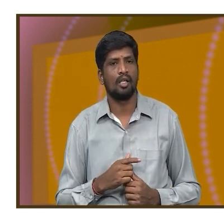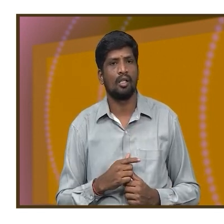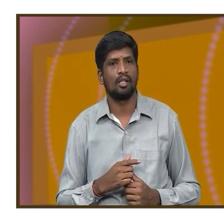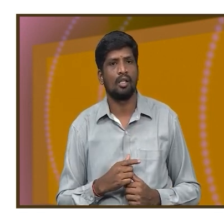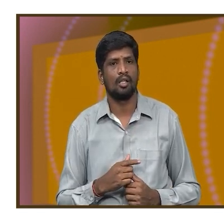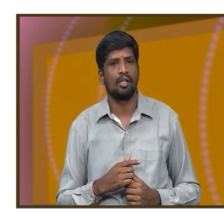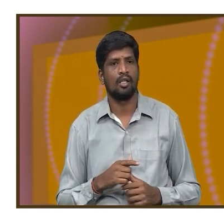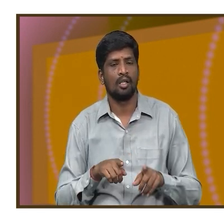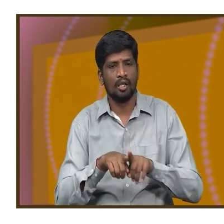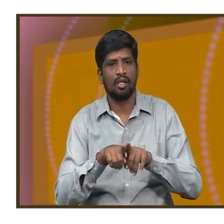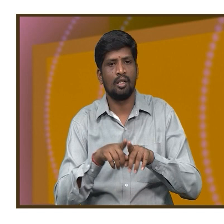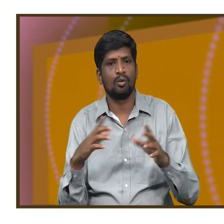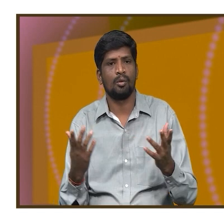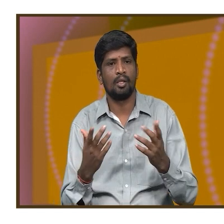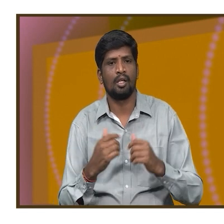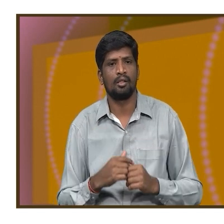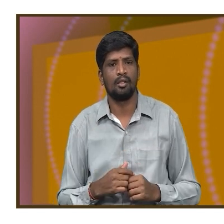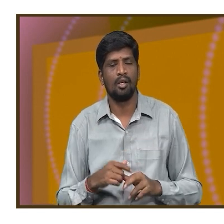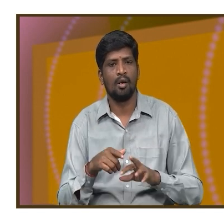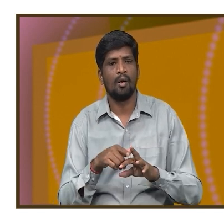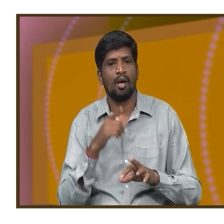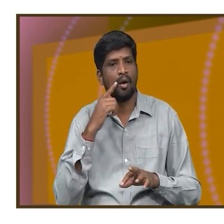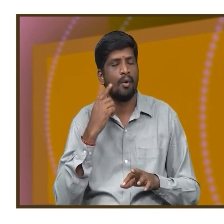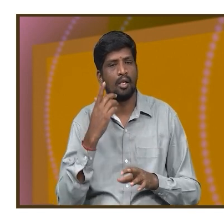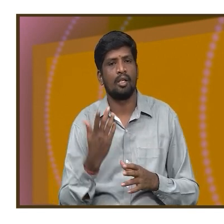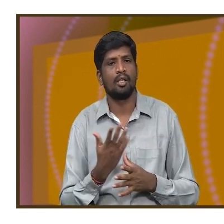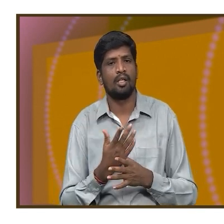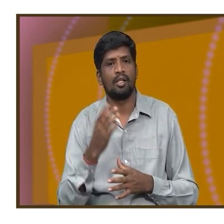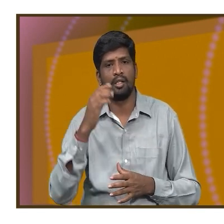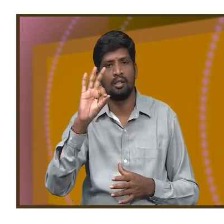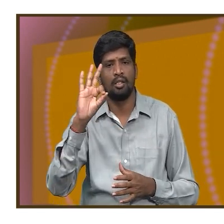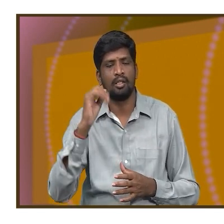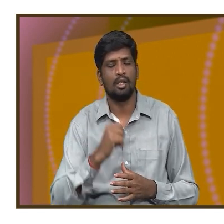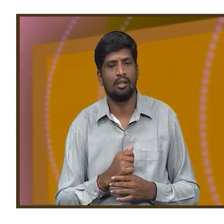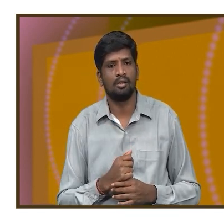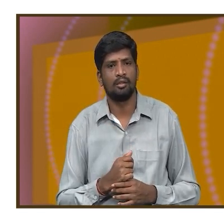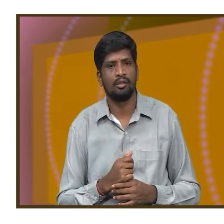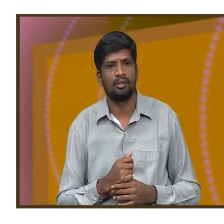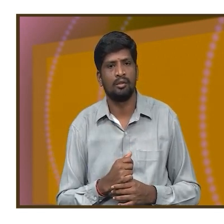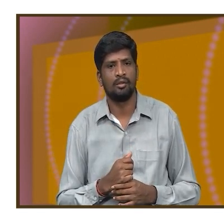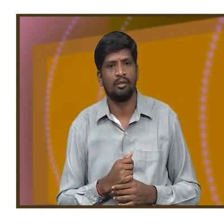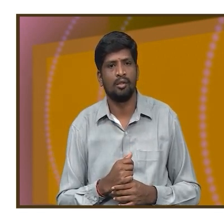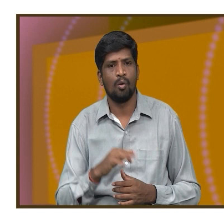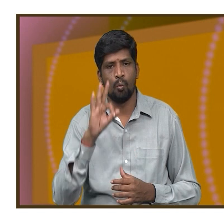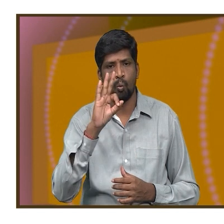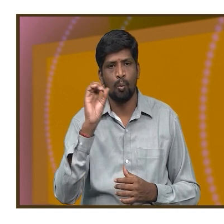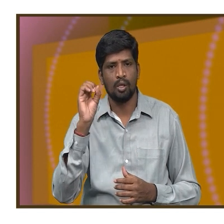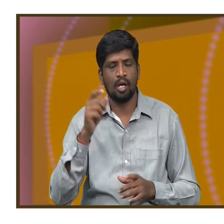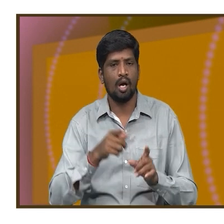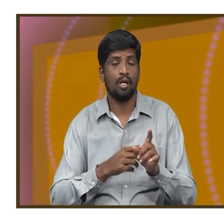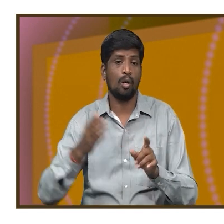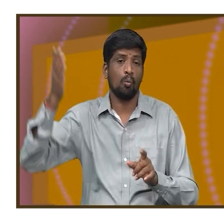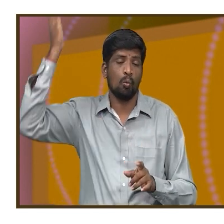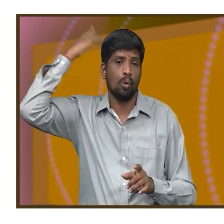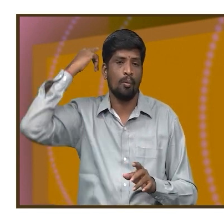உதாரணமாக சொல்ல வேண்டுமானால் மாரியினுடைய நேர்மை வெளிப்படக்கூடிய இடம் ஒன்று எதுவென்றால் அந்த 30 ஆண்டுகளுக்கு